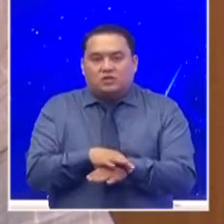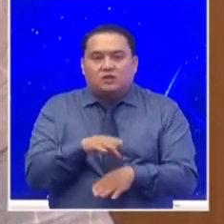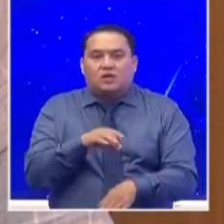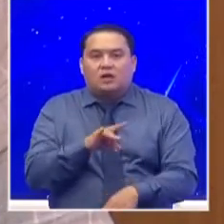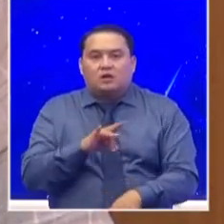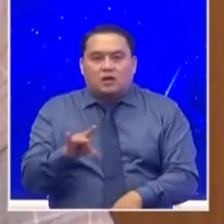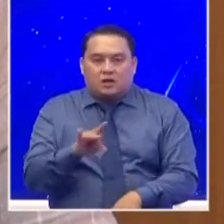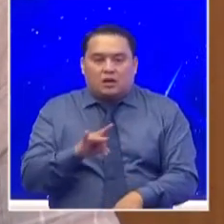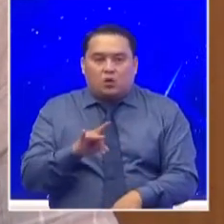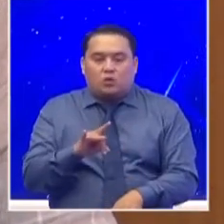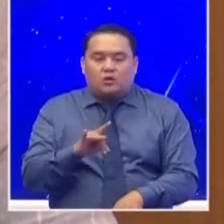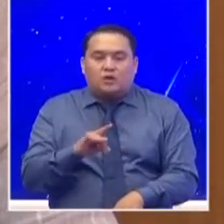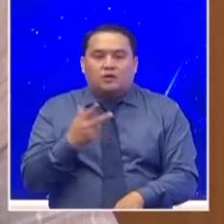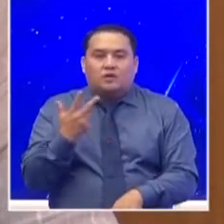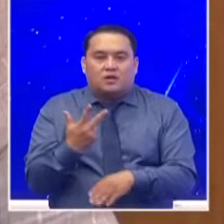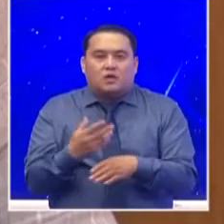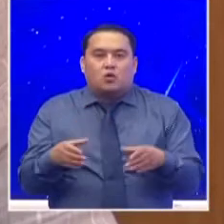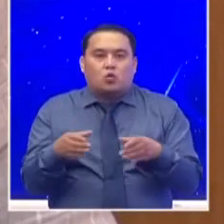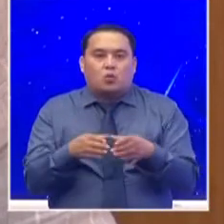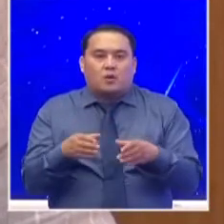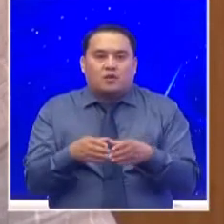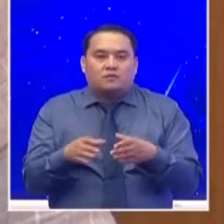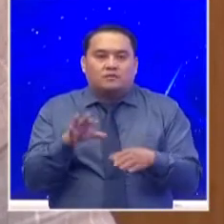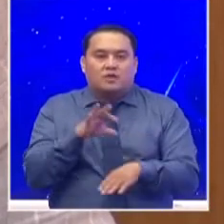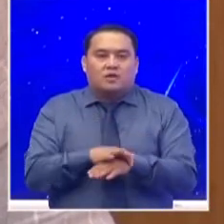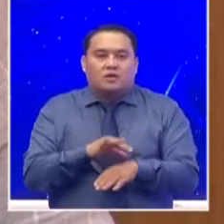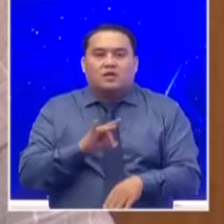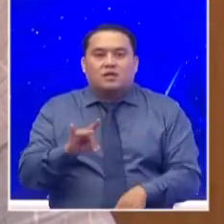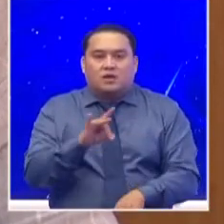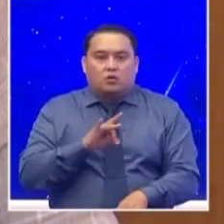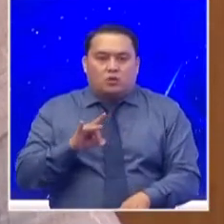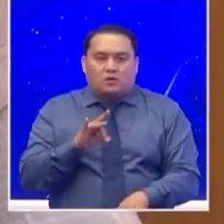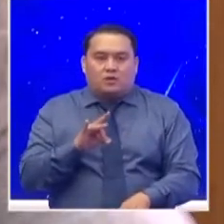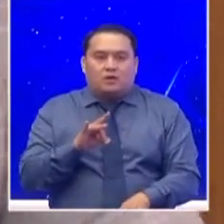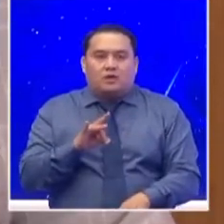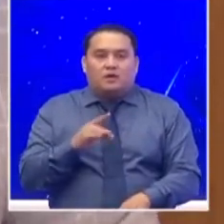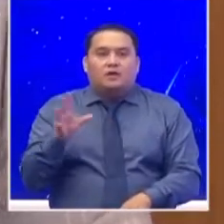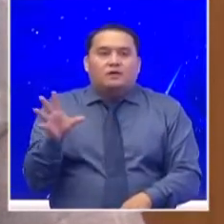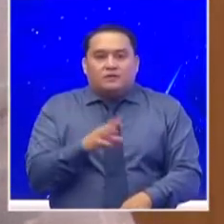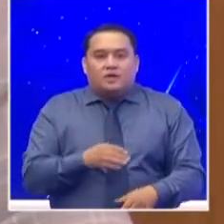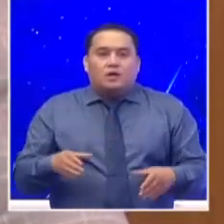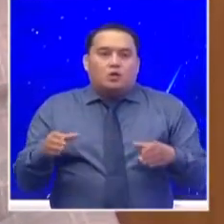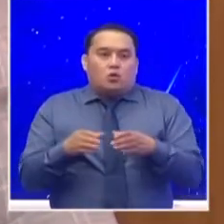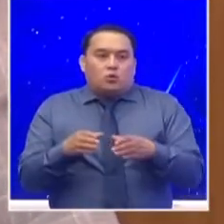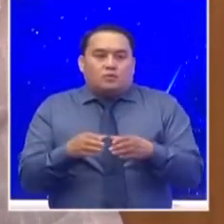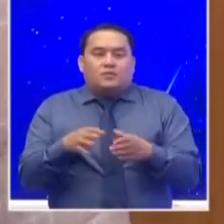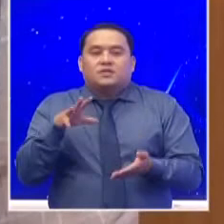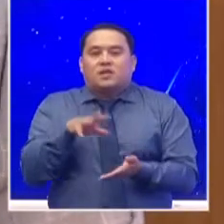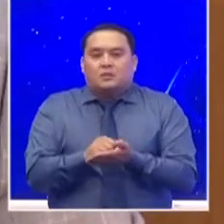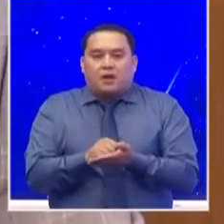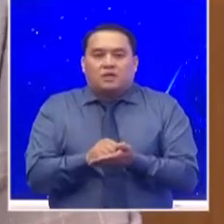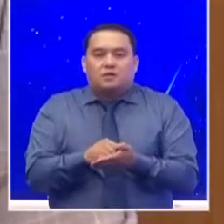в Талгарском районе. И третья группа, она у нас задержана в Илийском районе. То есть все группы, они занимались